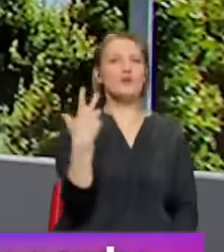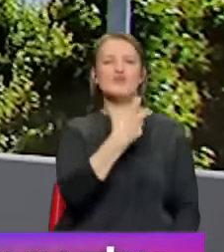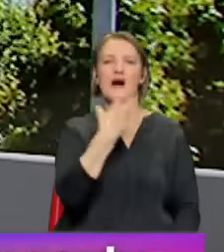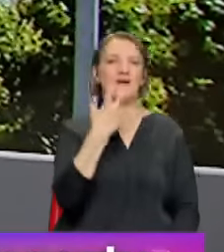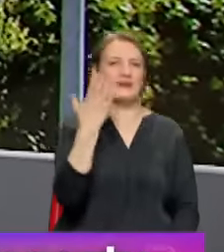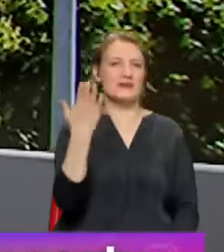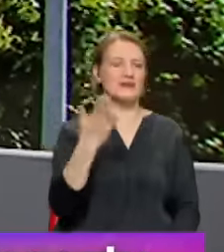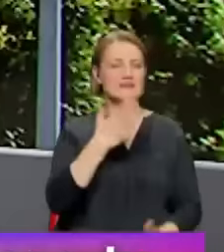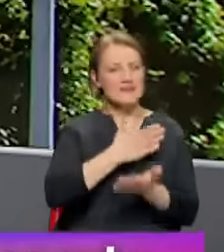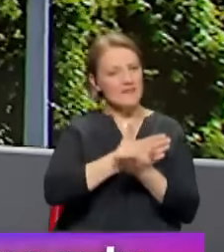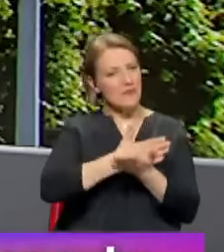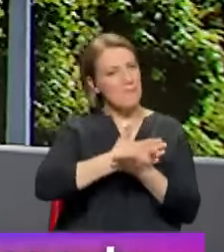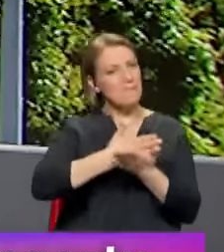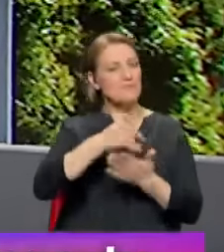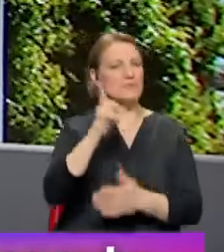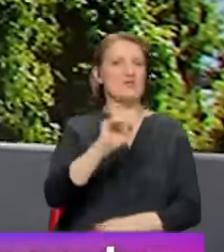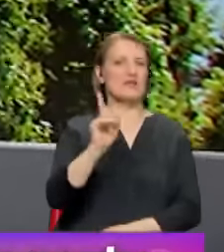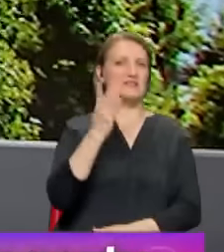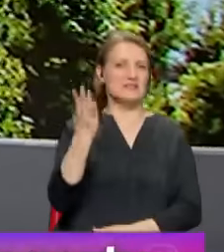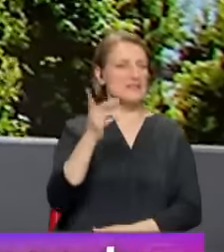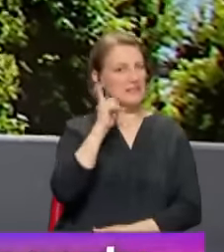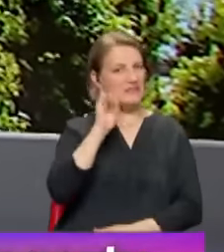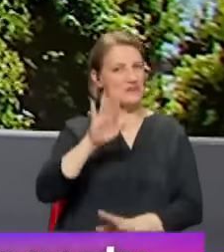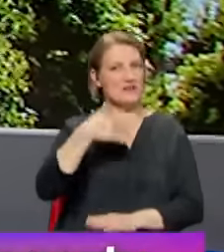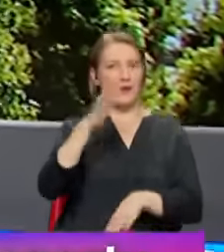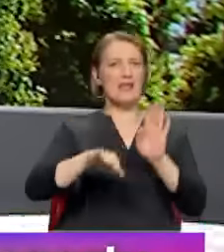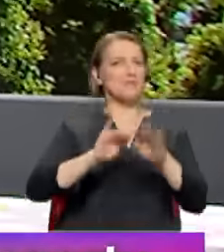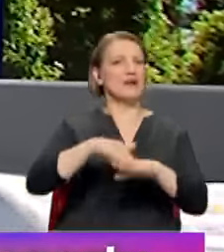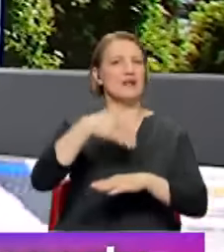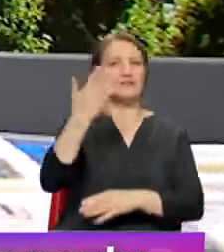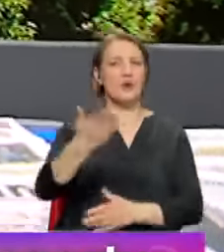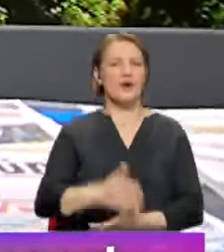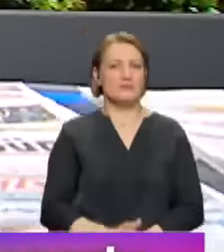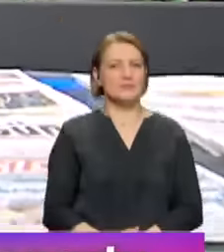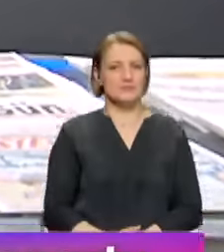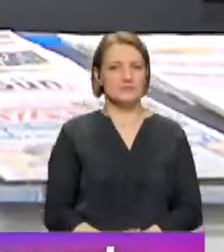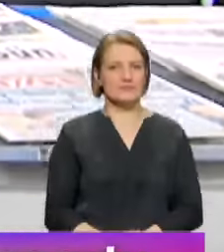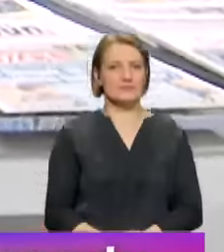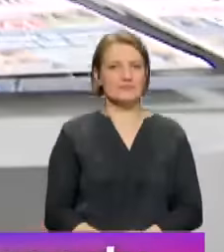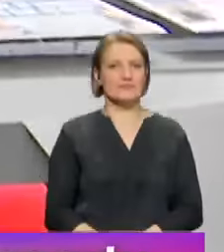şarkı sürekli çınlasın. Dinleyeceksiniz reklamların ardından.